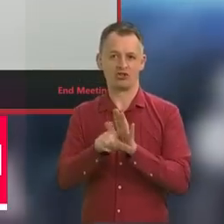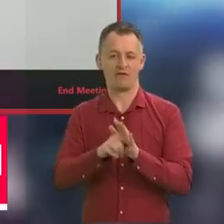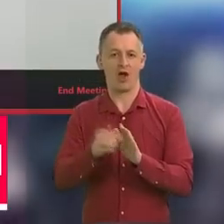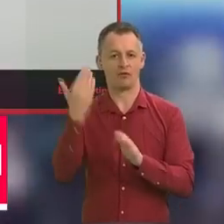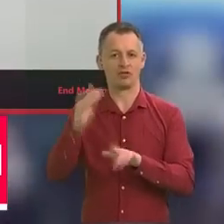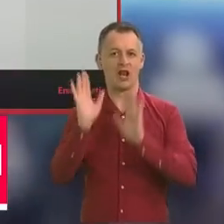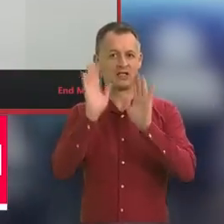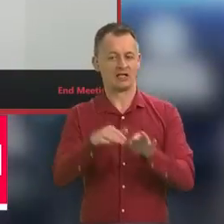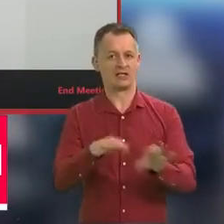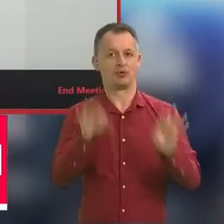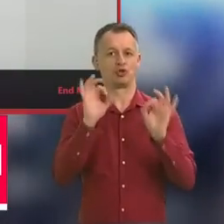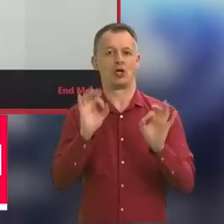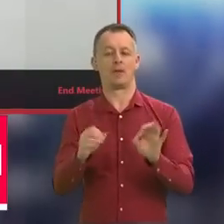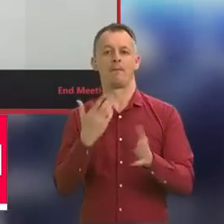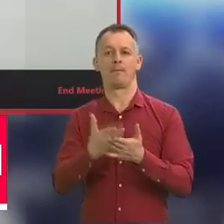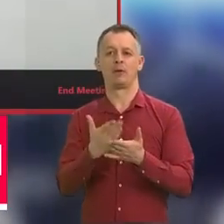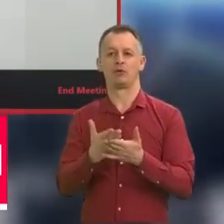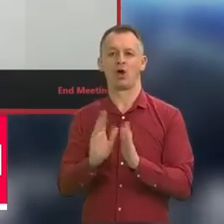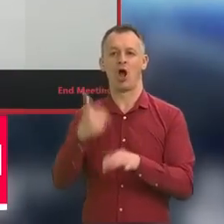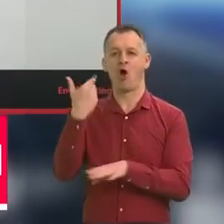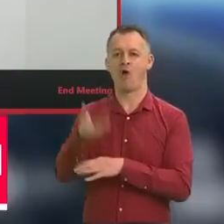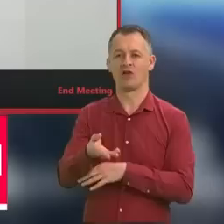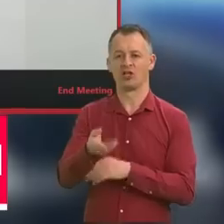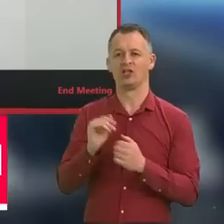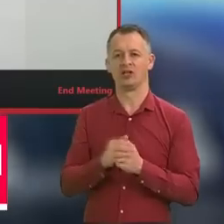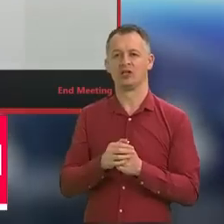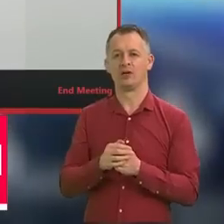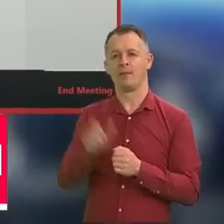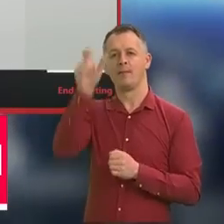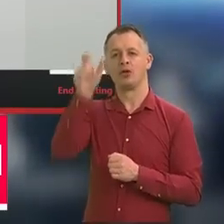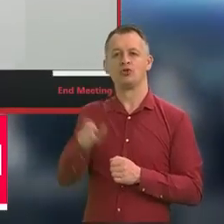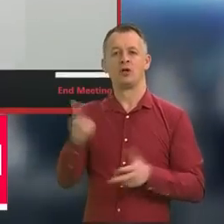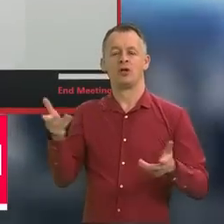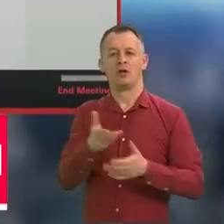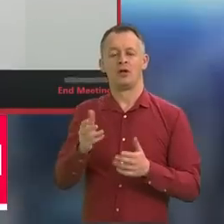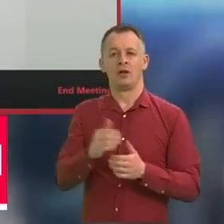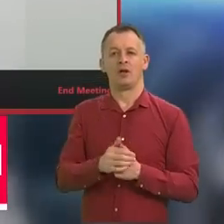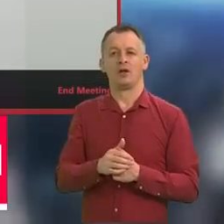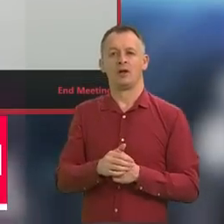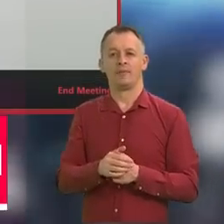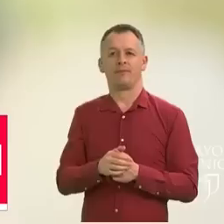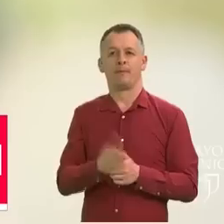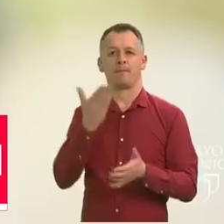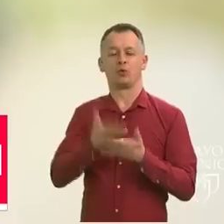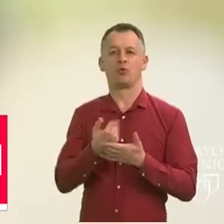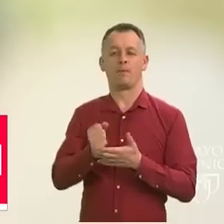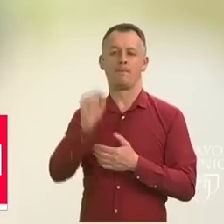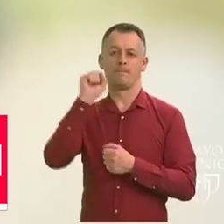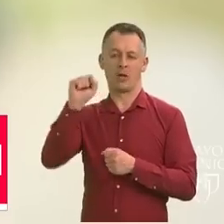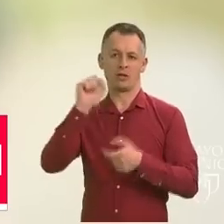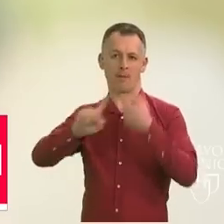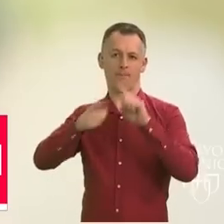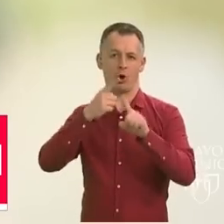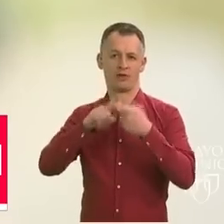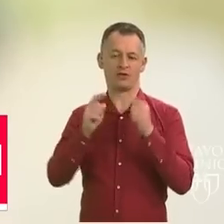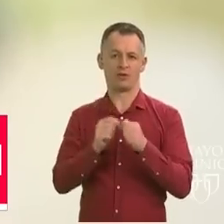poate intenționat pentru că a servit unor oameni care erau aserviți partidelor politice,